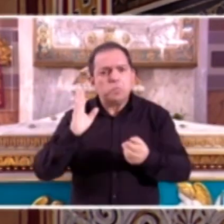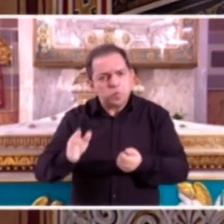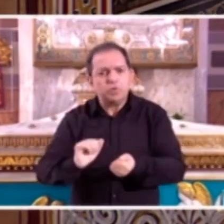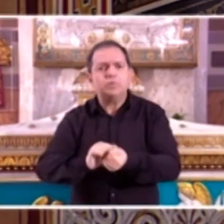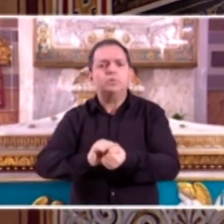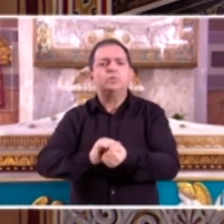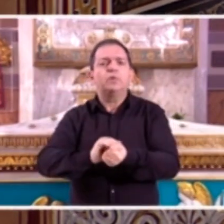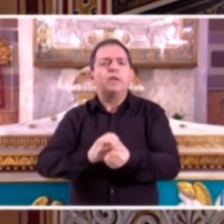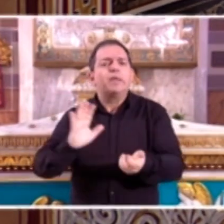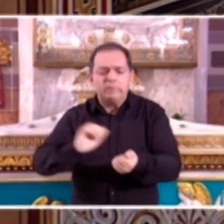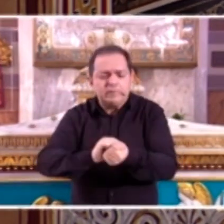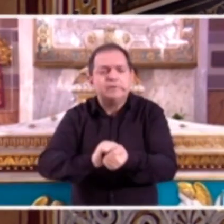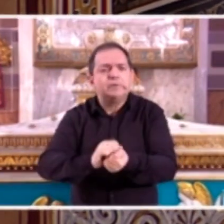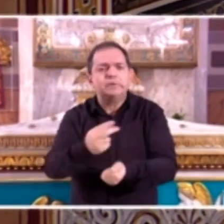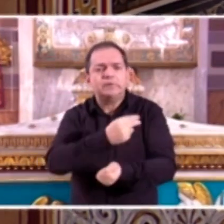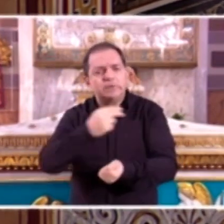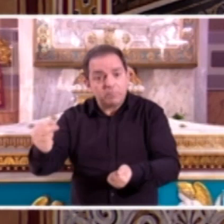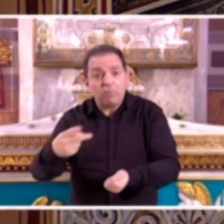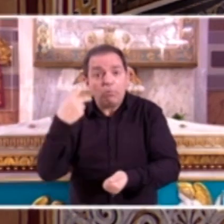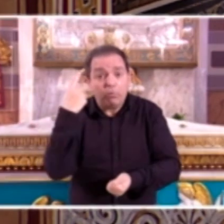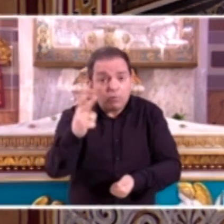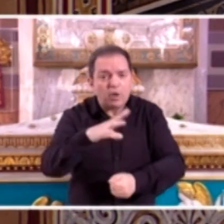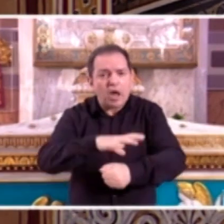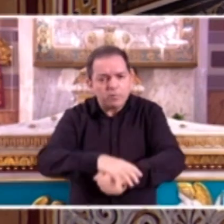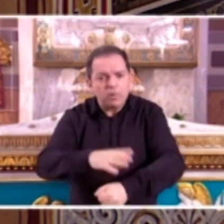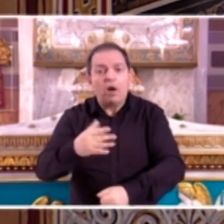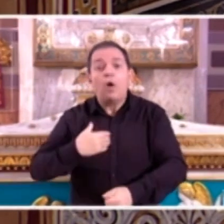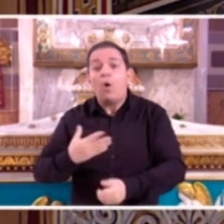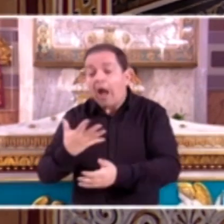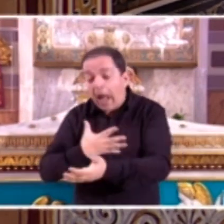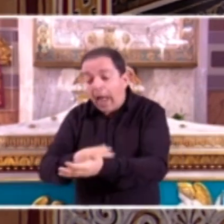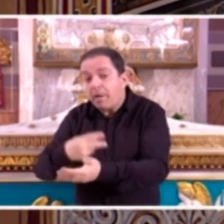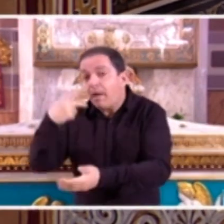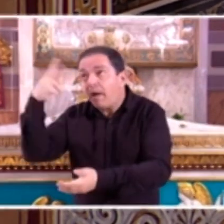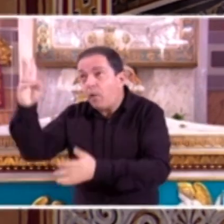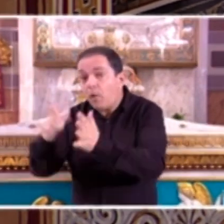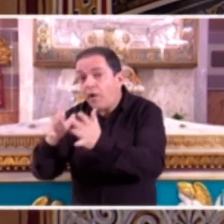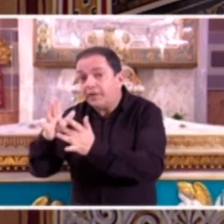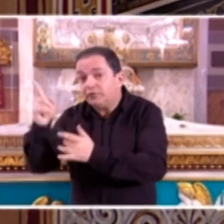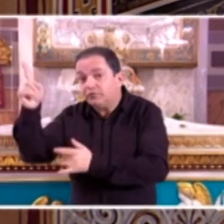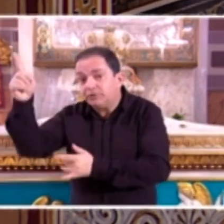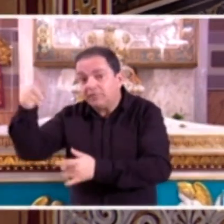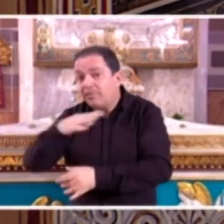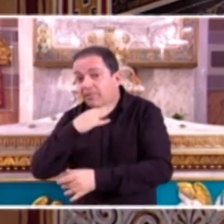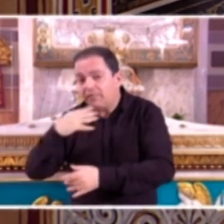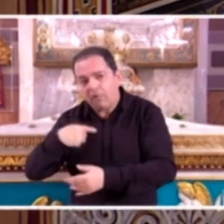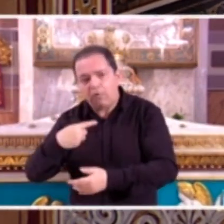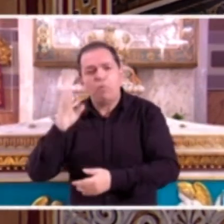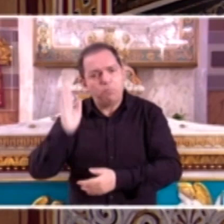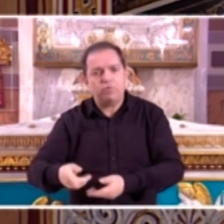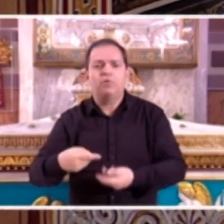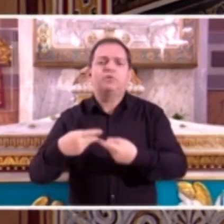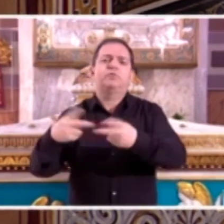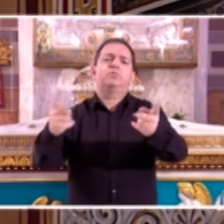να συγχωρηθούν με το αίμα του Υιού του Θεού. Αρκεί να το θελήσει